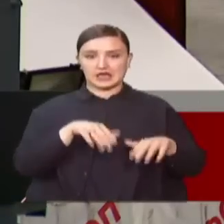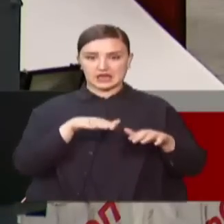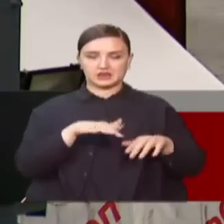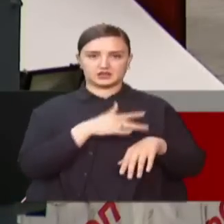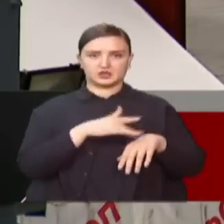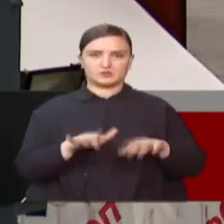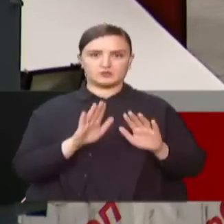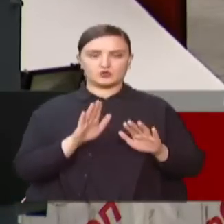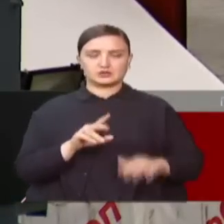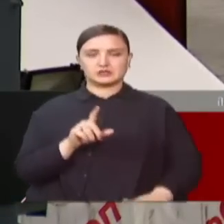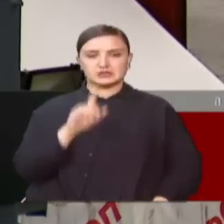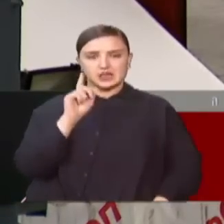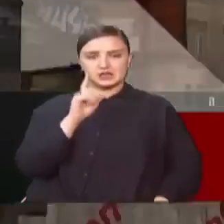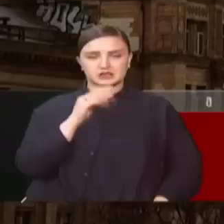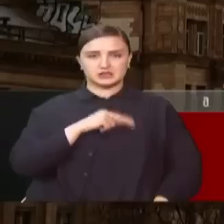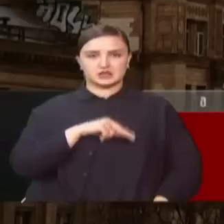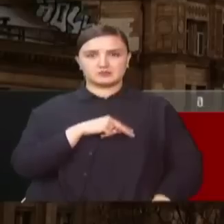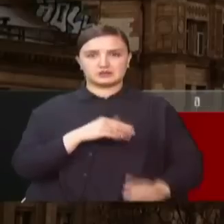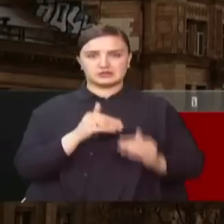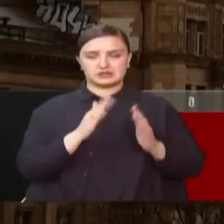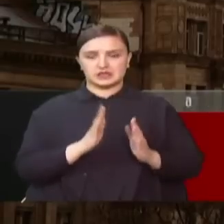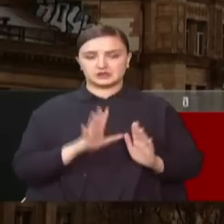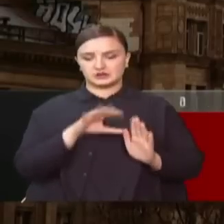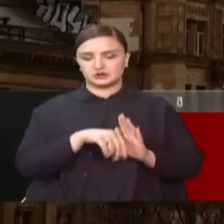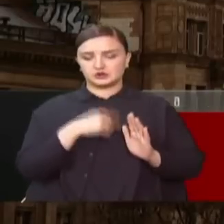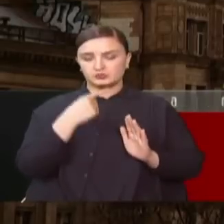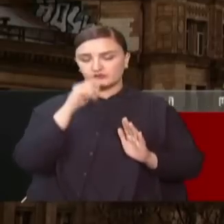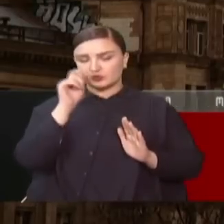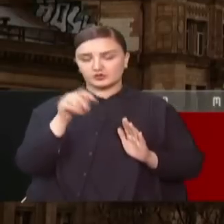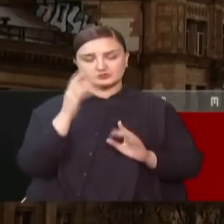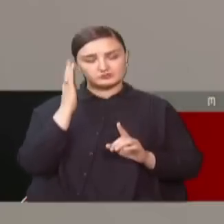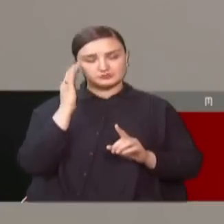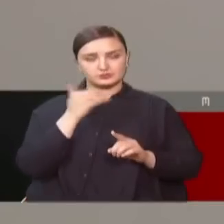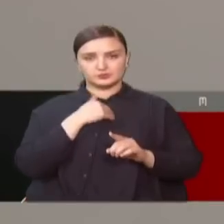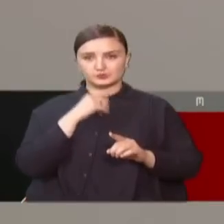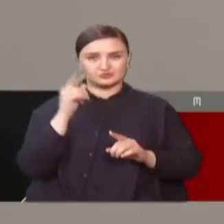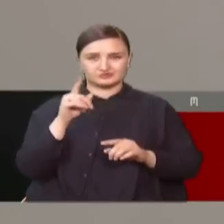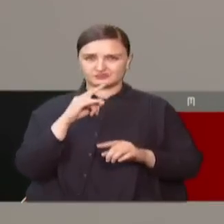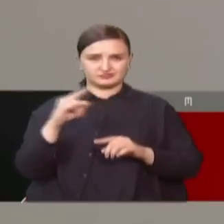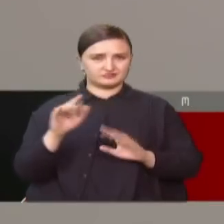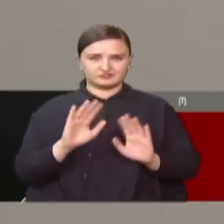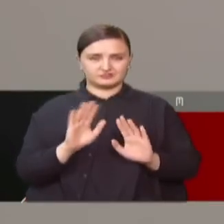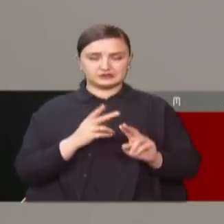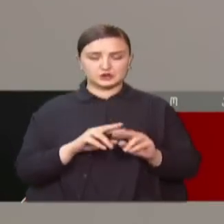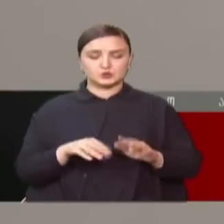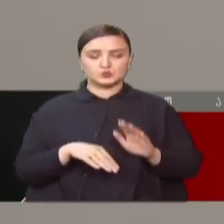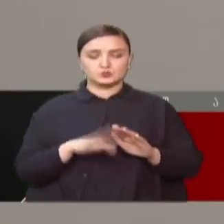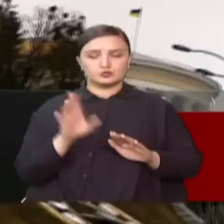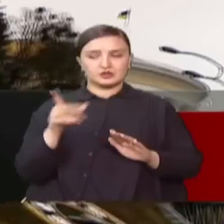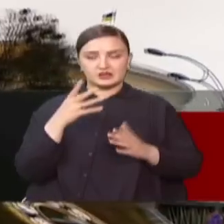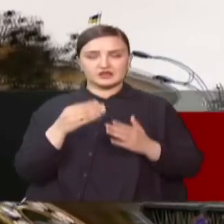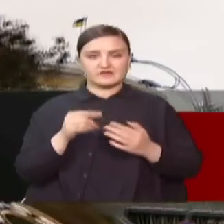განთავსებულის. ზელენსკის ადმინისტრაციაში თქვეს, რომ უკრაინის სამხედრო ამოცანებში კრემლზე თავდასხმა ნამდვილად არ იყო და ეს უფრო